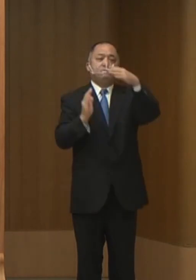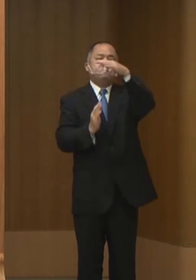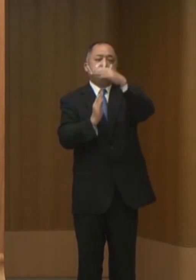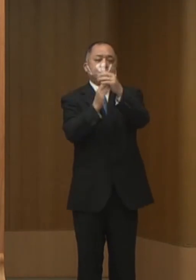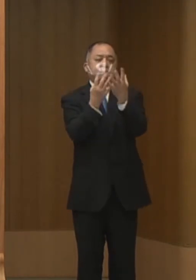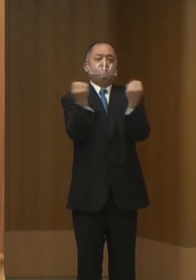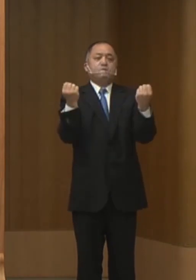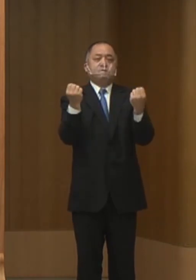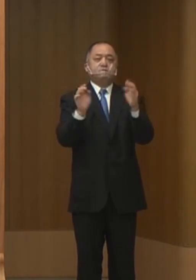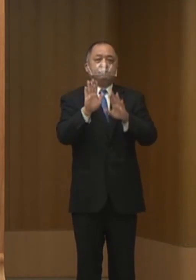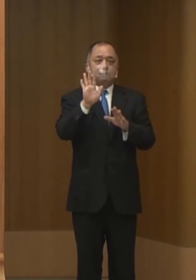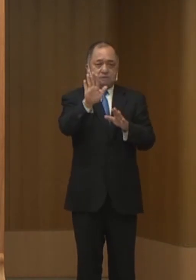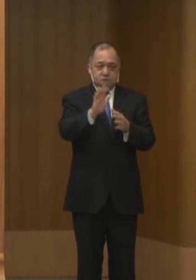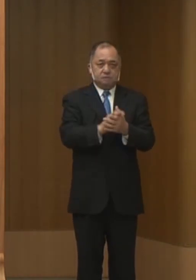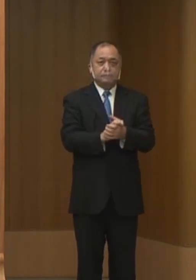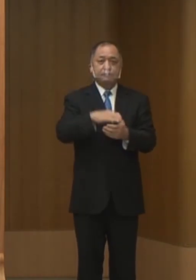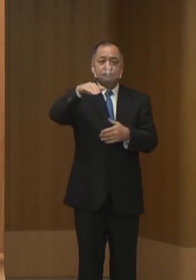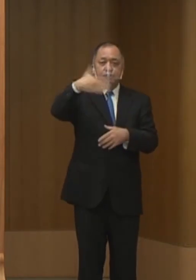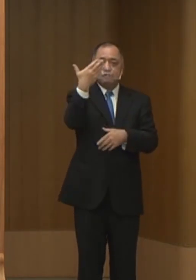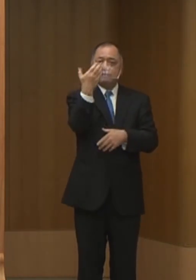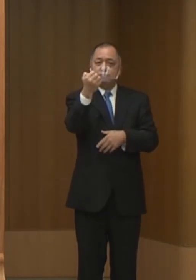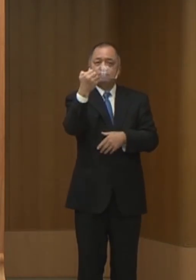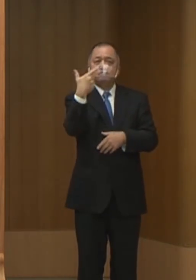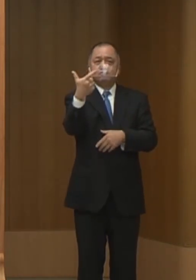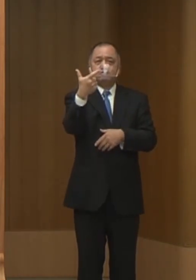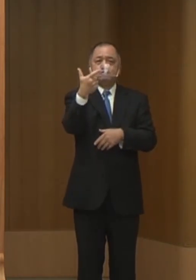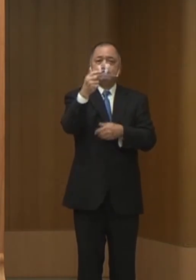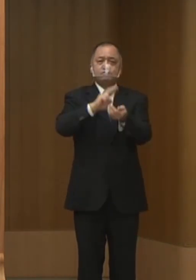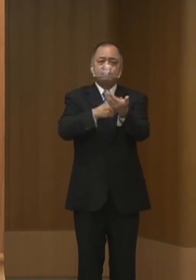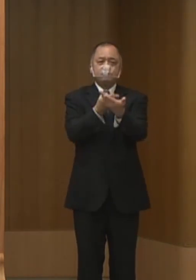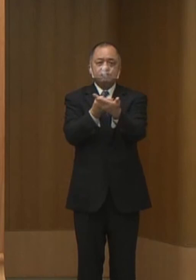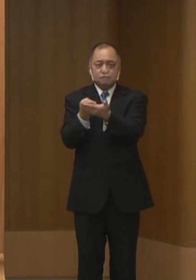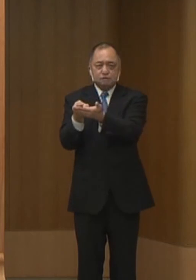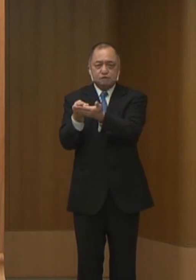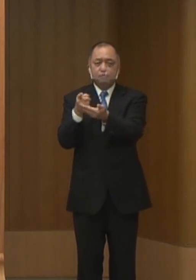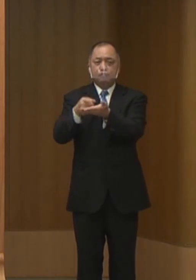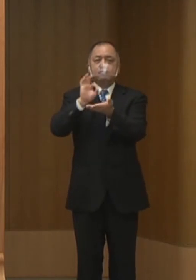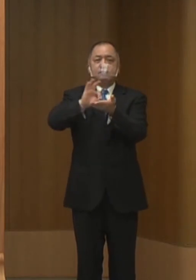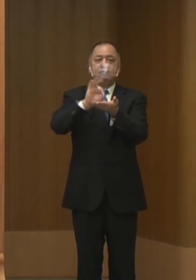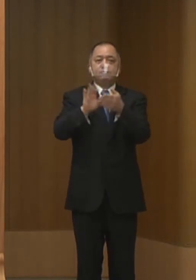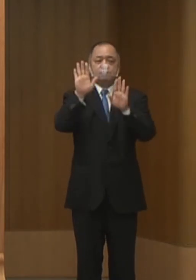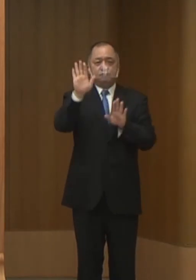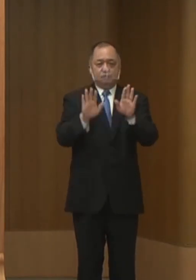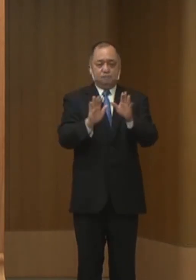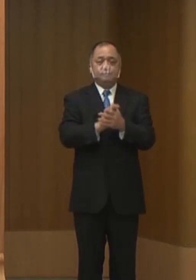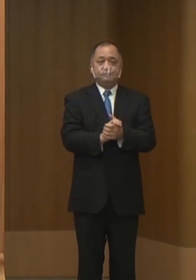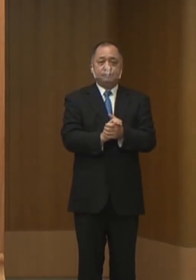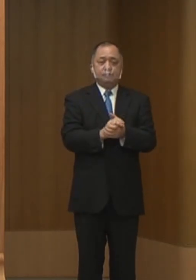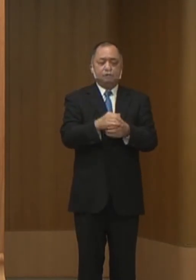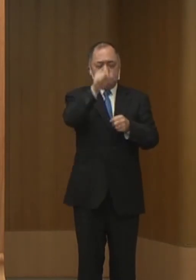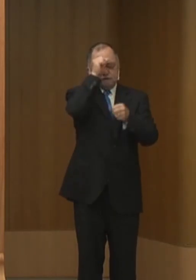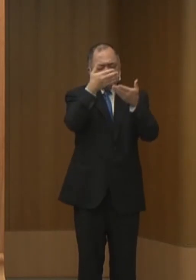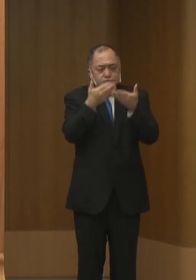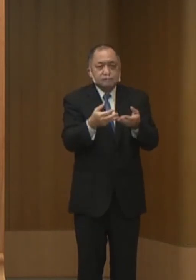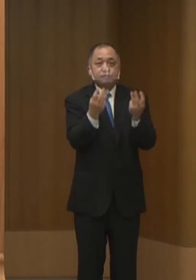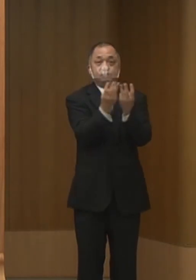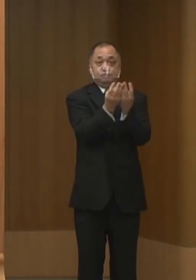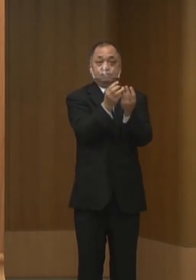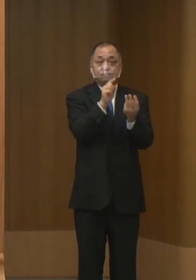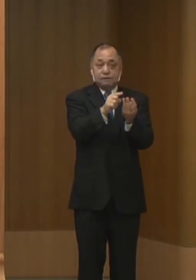ています。996床を今使っているという状況です。重症者数、こ